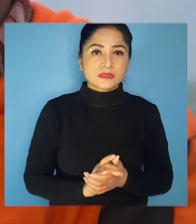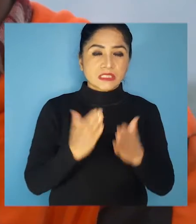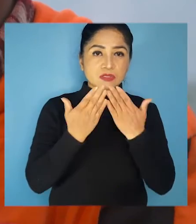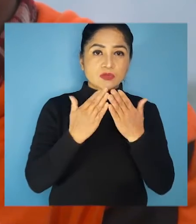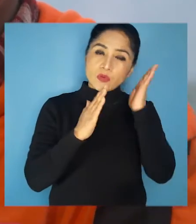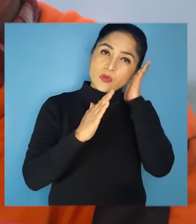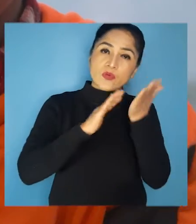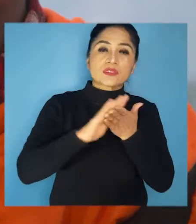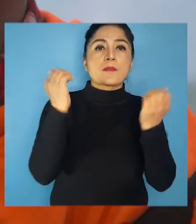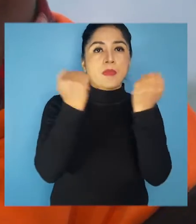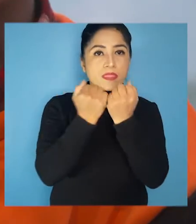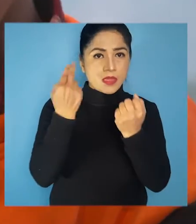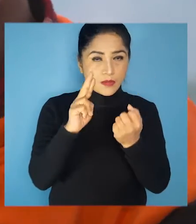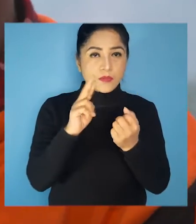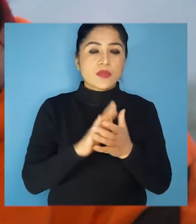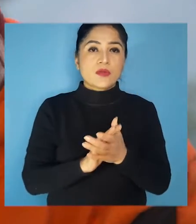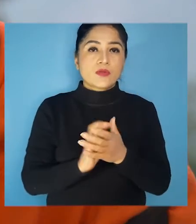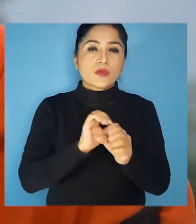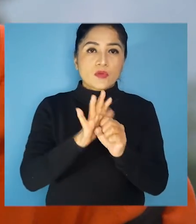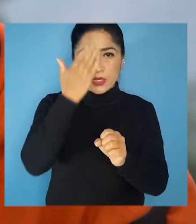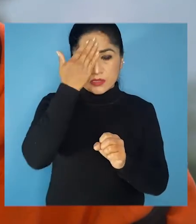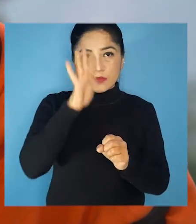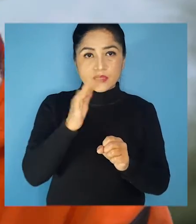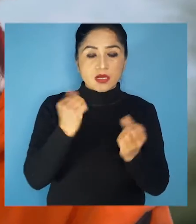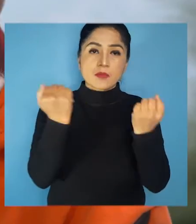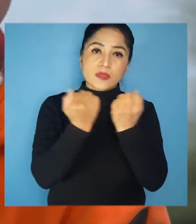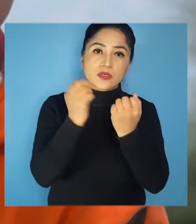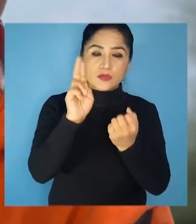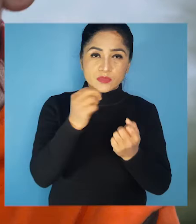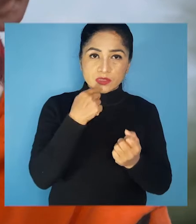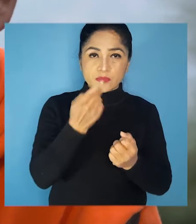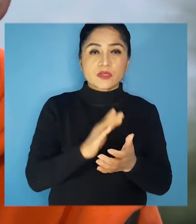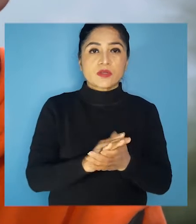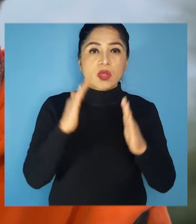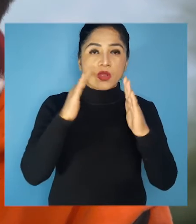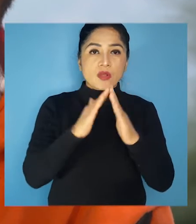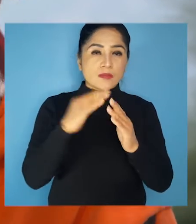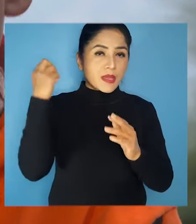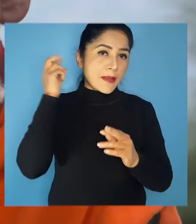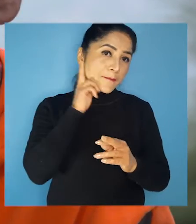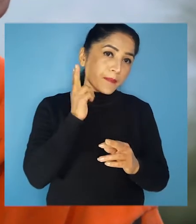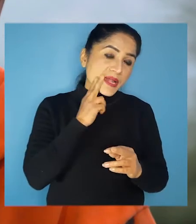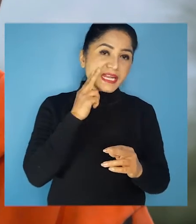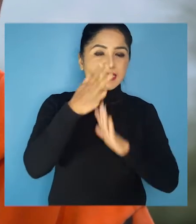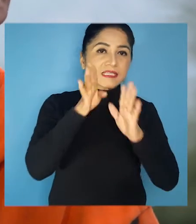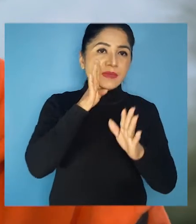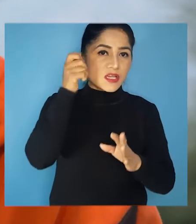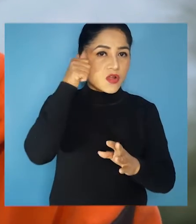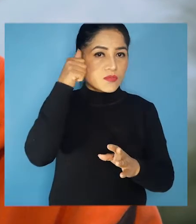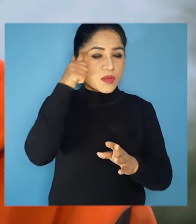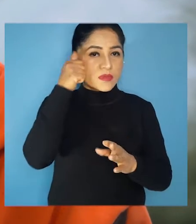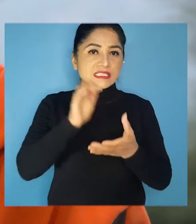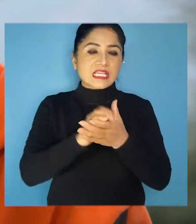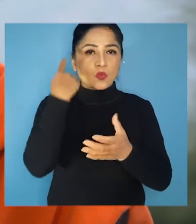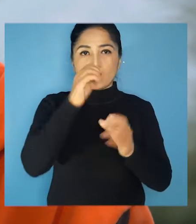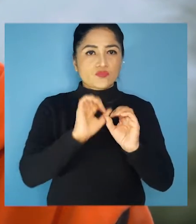स्कुलको हस्टेल बन्द गरिदिए कोरोना फैलिन्छन् भनेर, बन्द गर्नुपर्छ भने घरमा सुन्न नसक्ने साङ्केतिक भाषा जान्ने